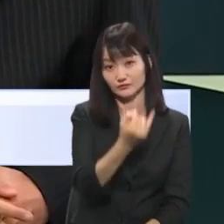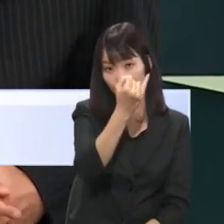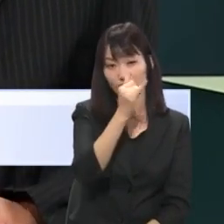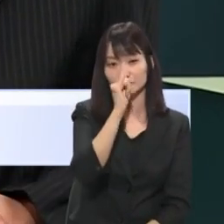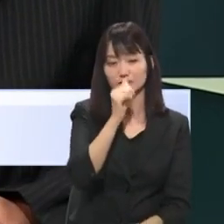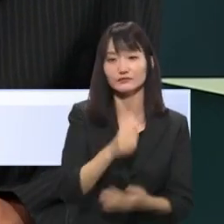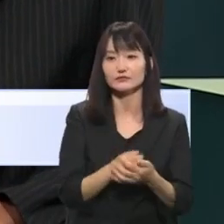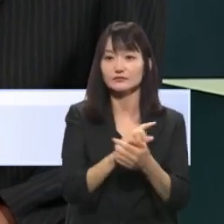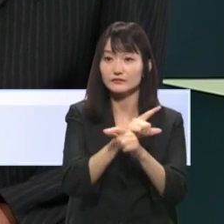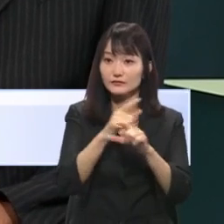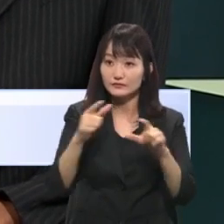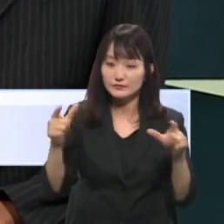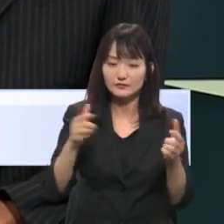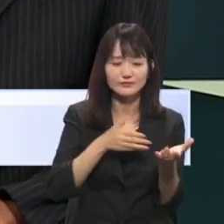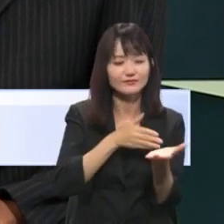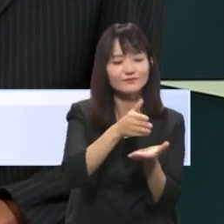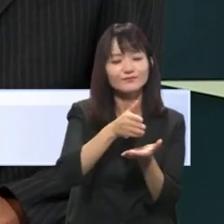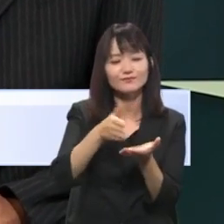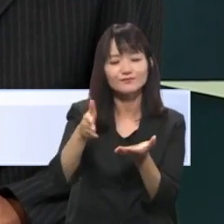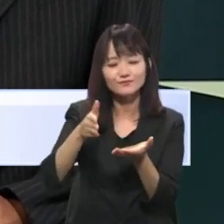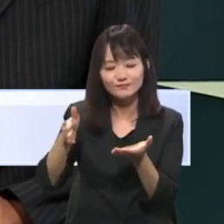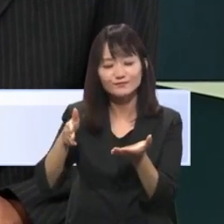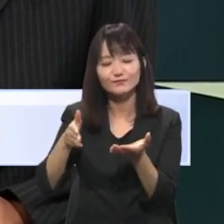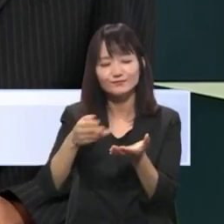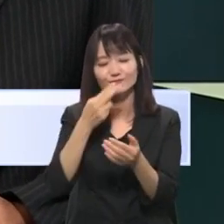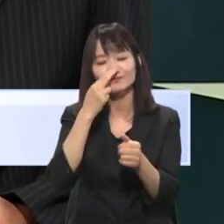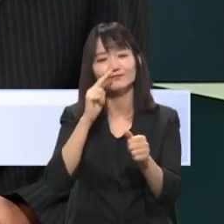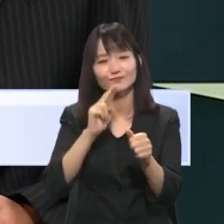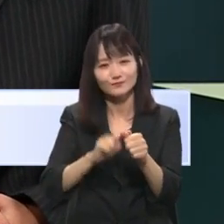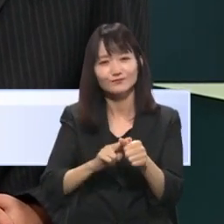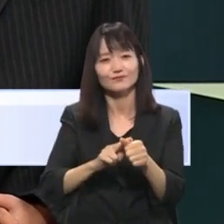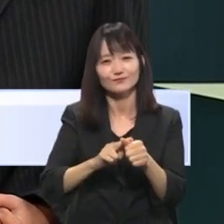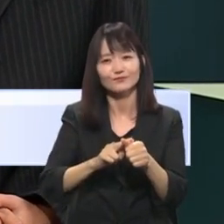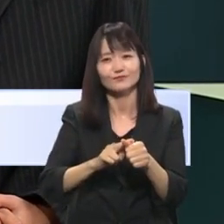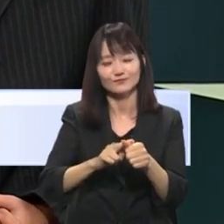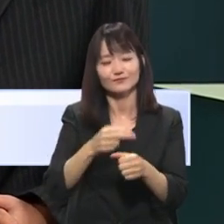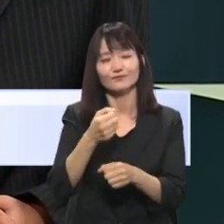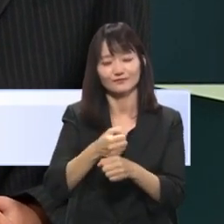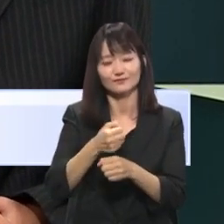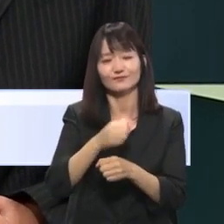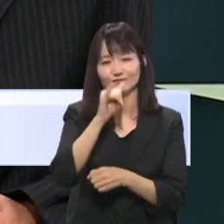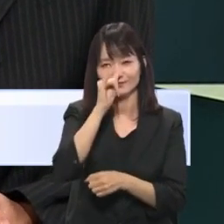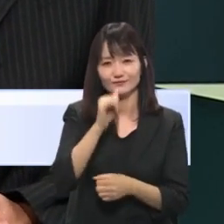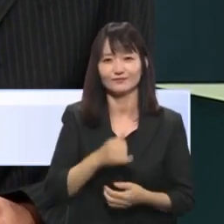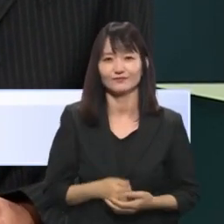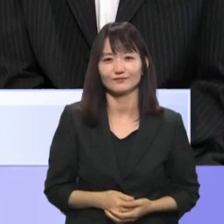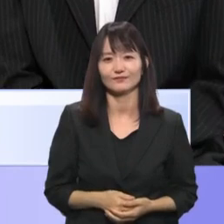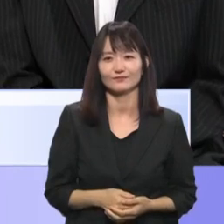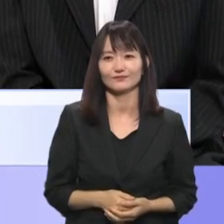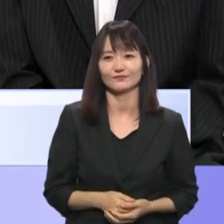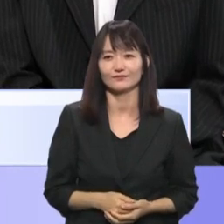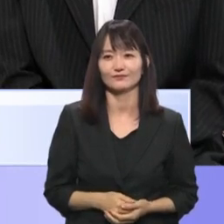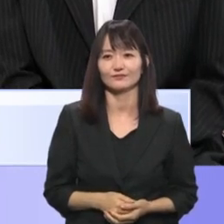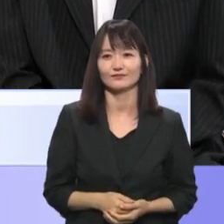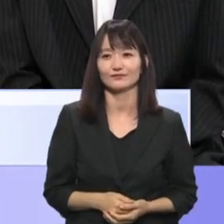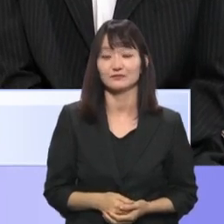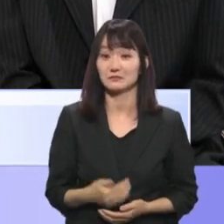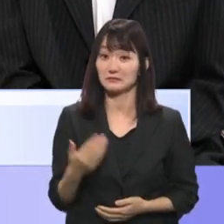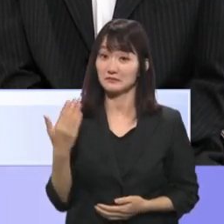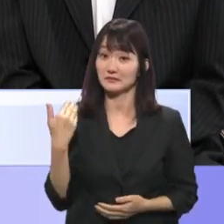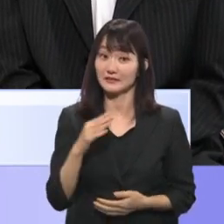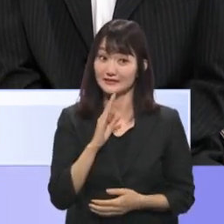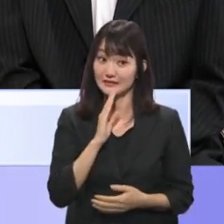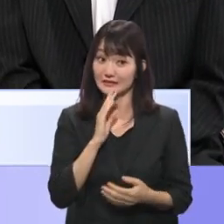가지 장르를 조금 해보고 있습니다 여러가지 그 관계성의 살려 가시는 거잖아요 근데 아까도 그